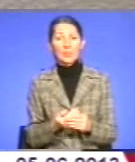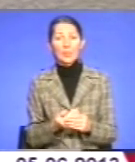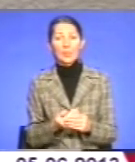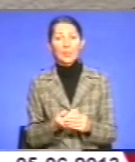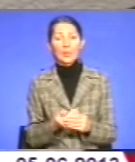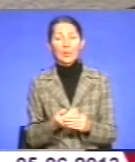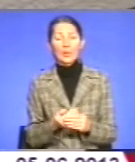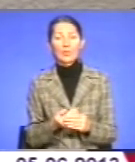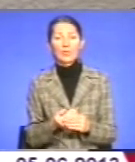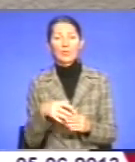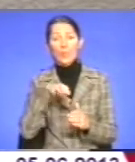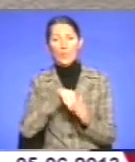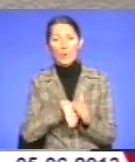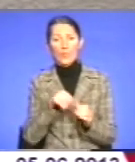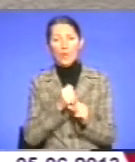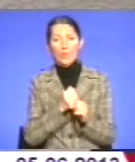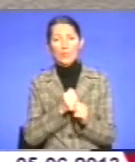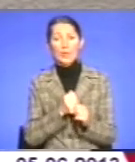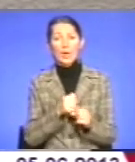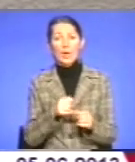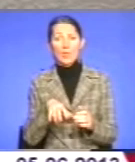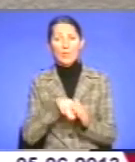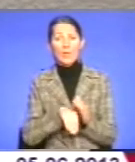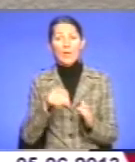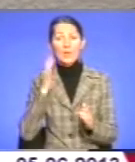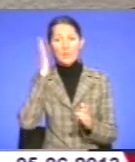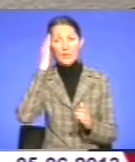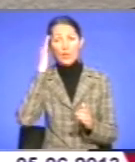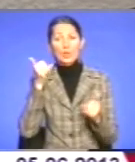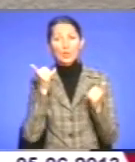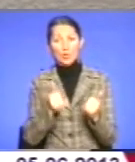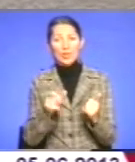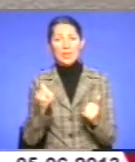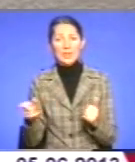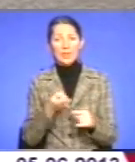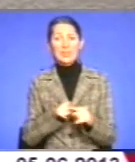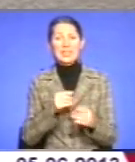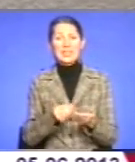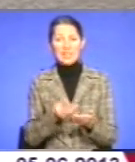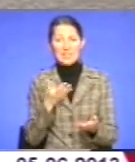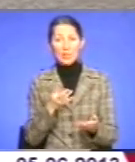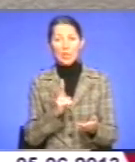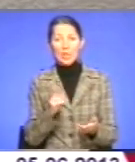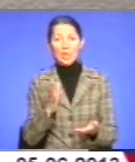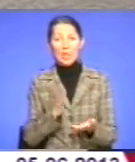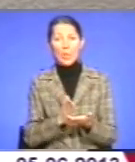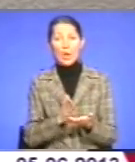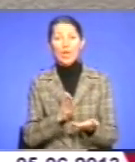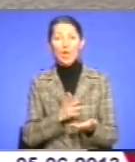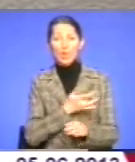впроваджував, вмонтовував в свідомість сучасників ті цінності, які мали би